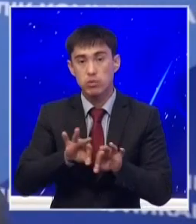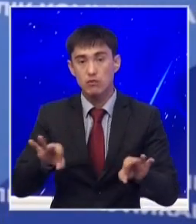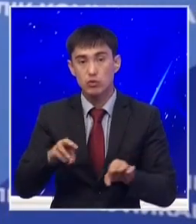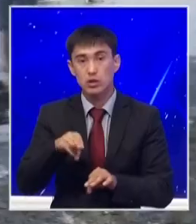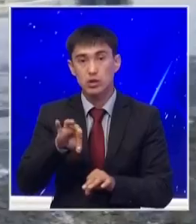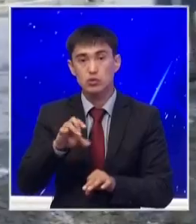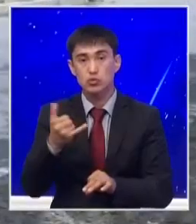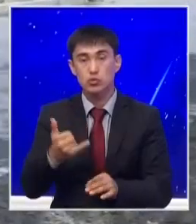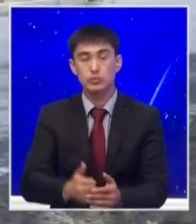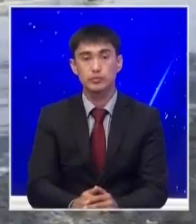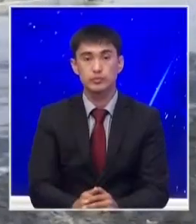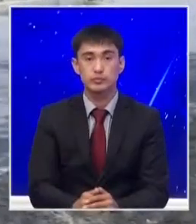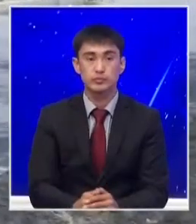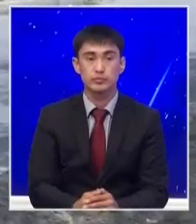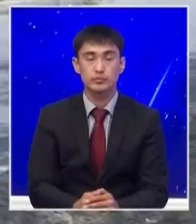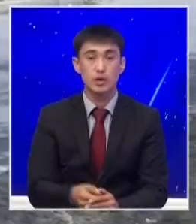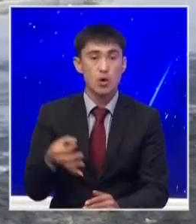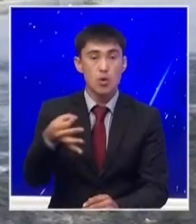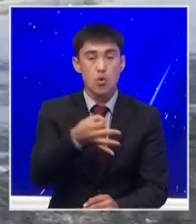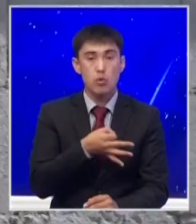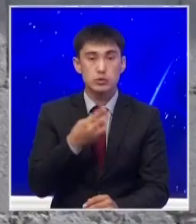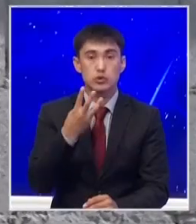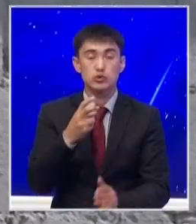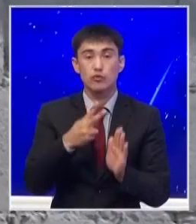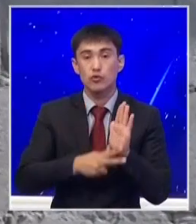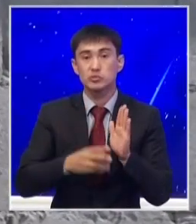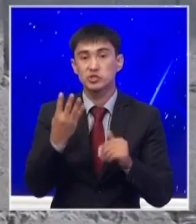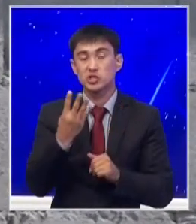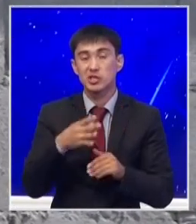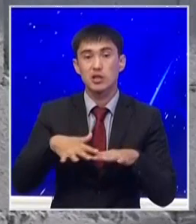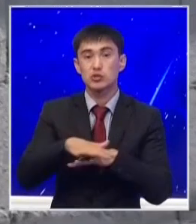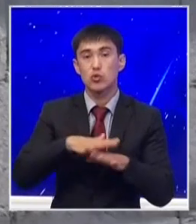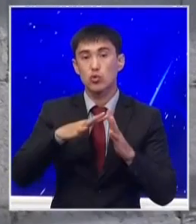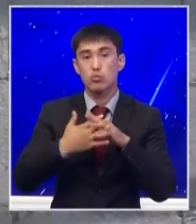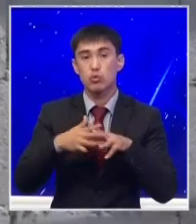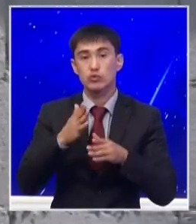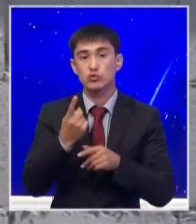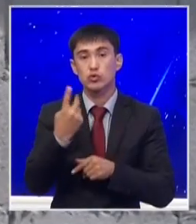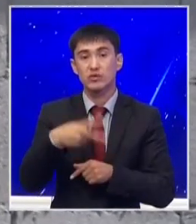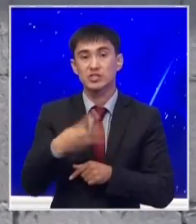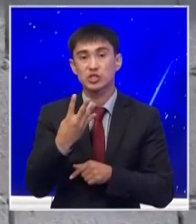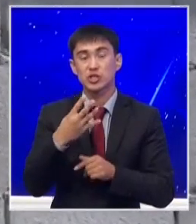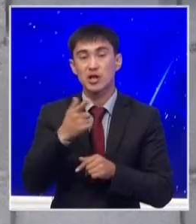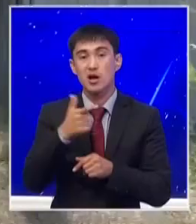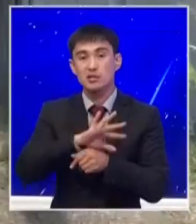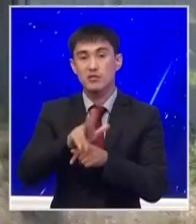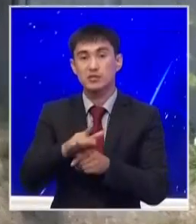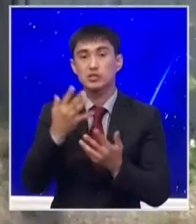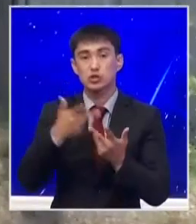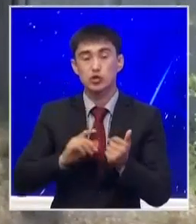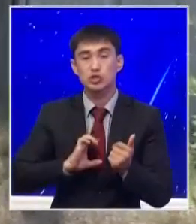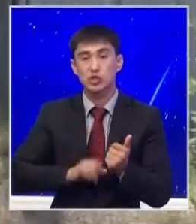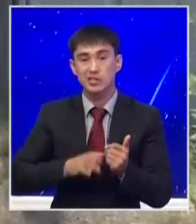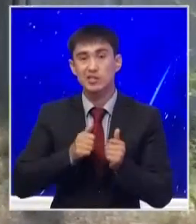Талгарсу. Отметим, что в области из 384 населенных пунктов 124 газифицированы за счет